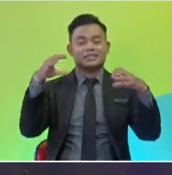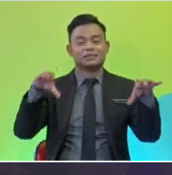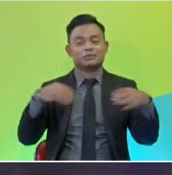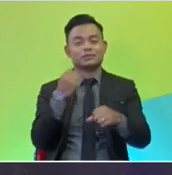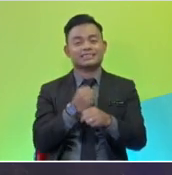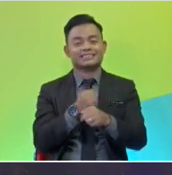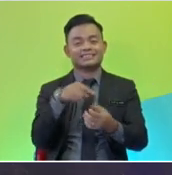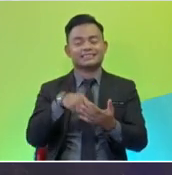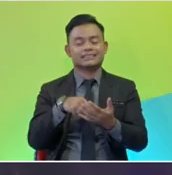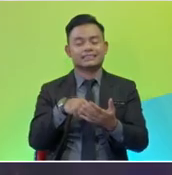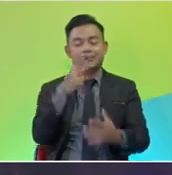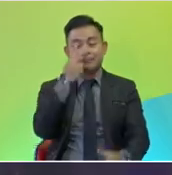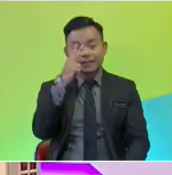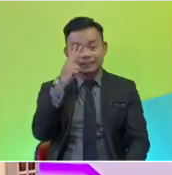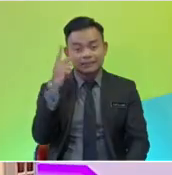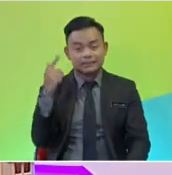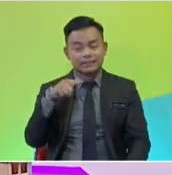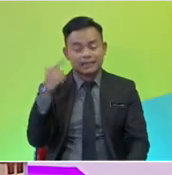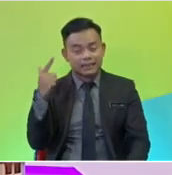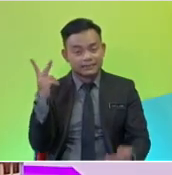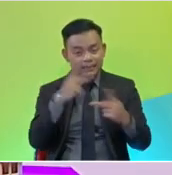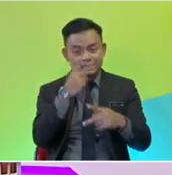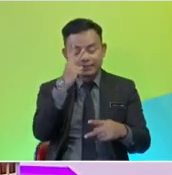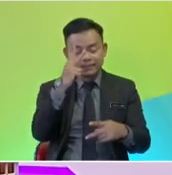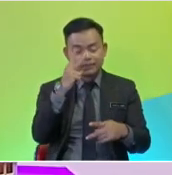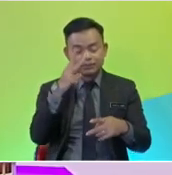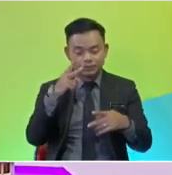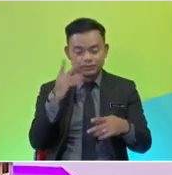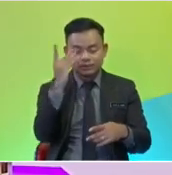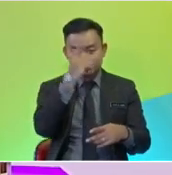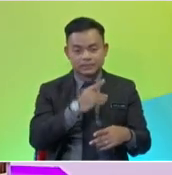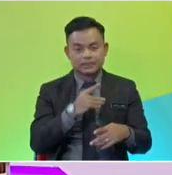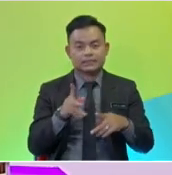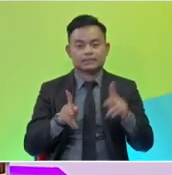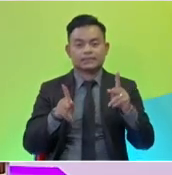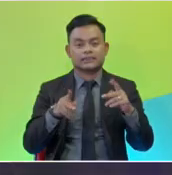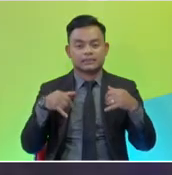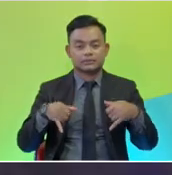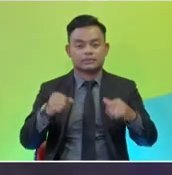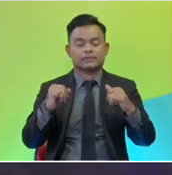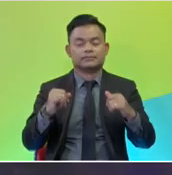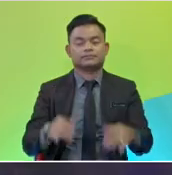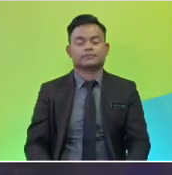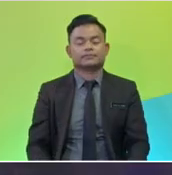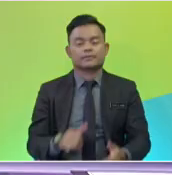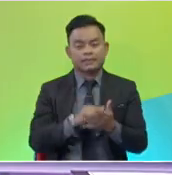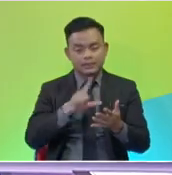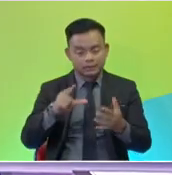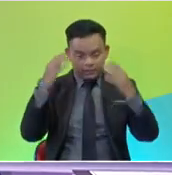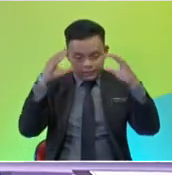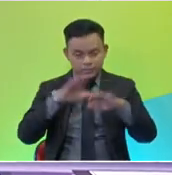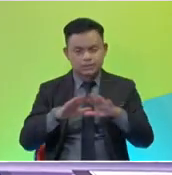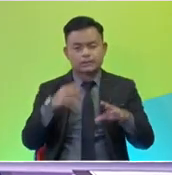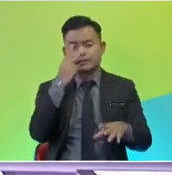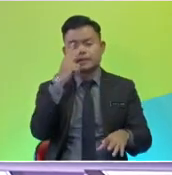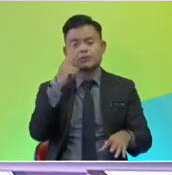jatuh kali tengok tengok kat depan kalau berjalan nasib baik tak jatuh itulah Cikgu saya pun tak perasan ada papan